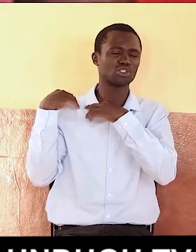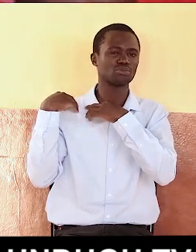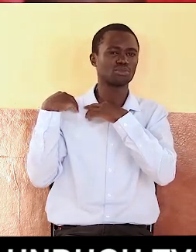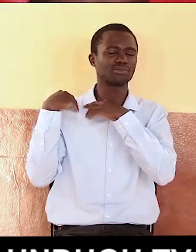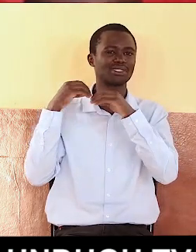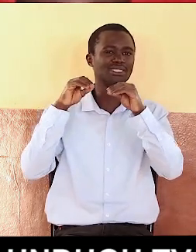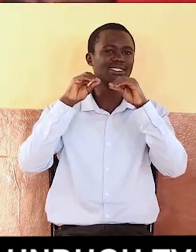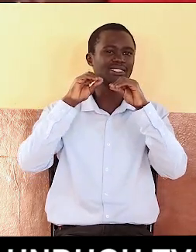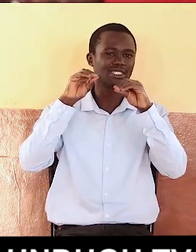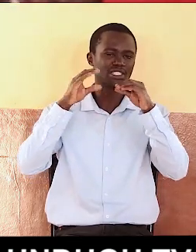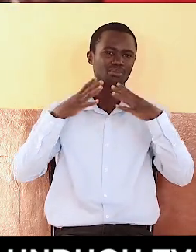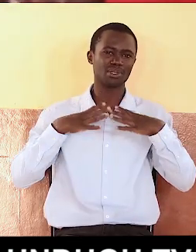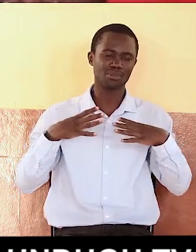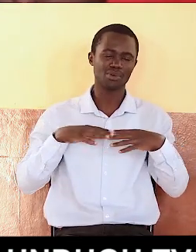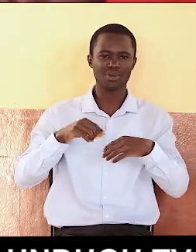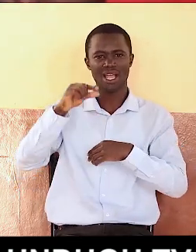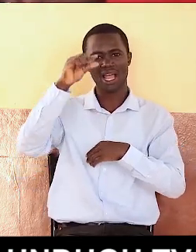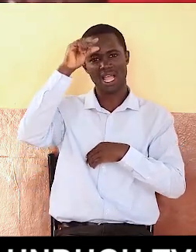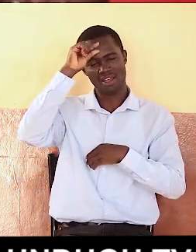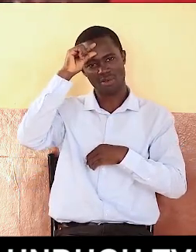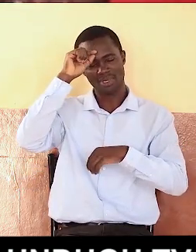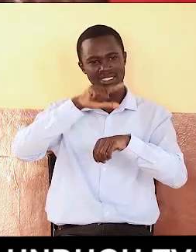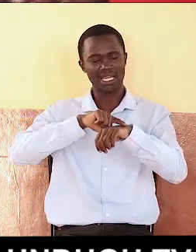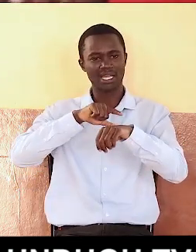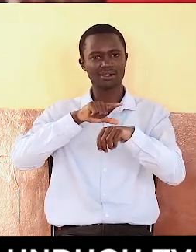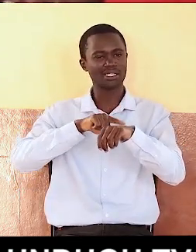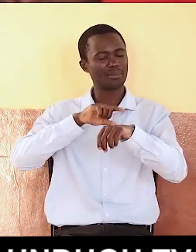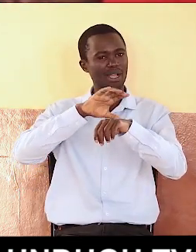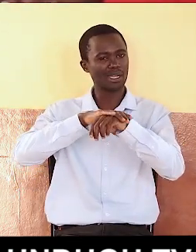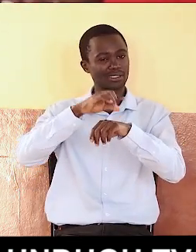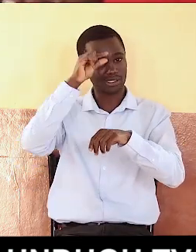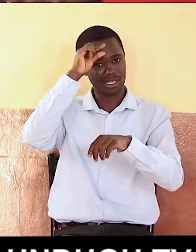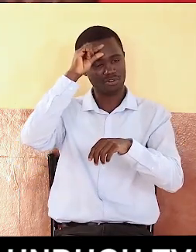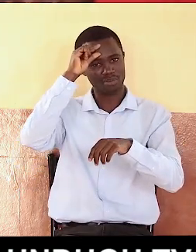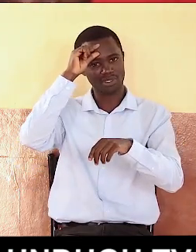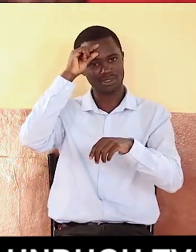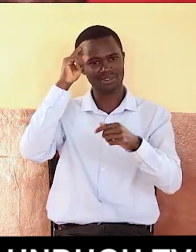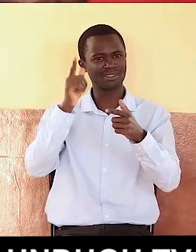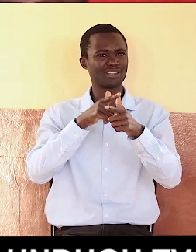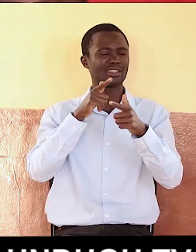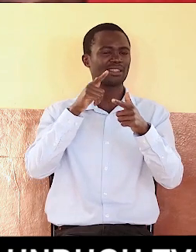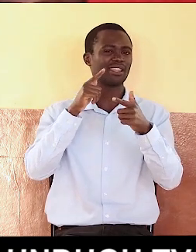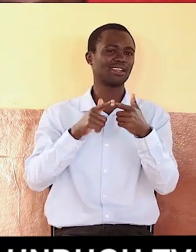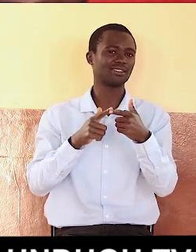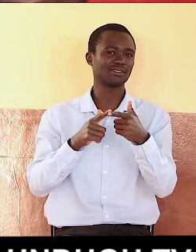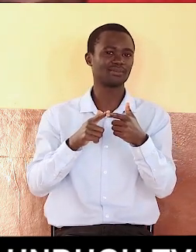watu. Serikali tulipopata serikali ndio sasa